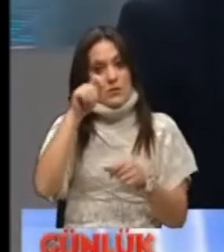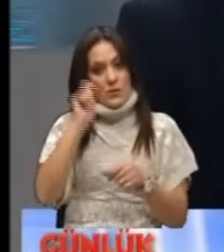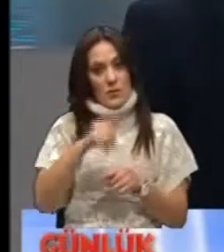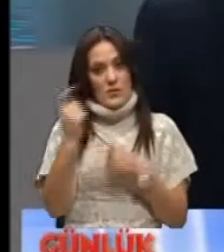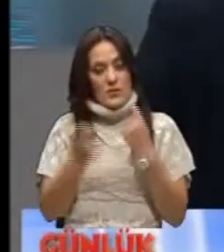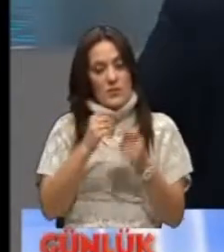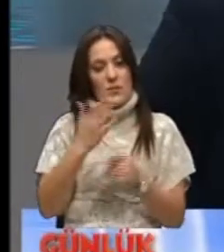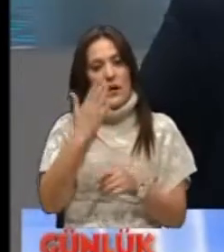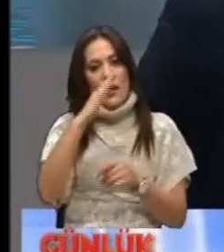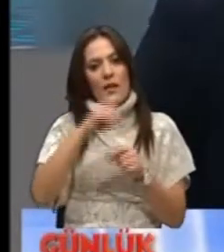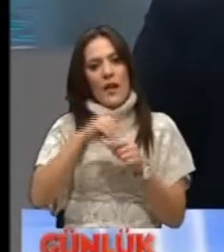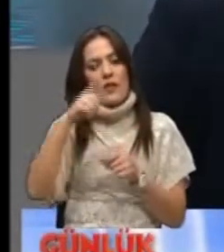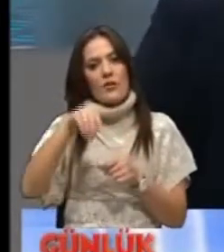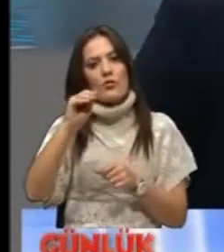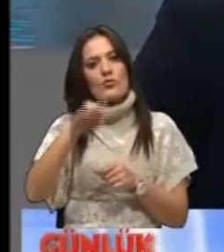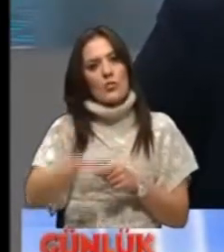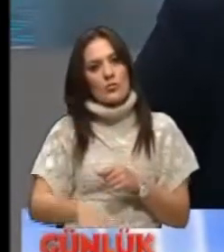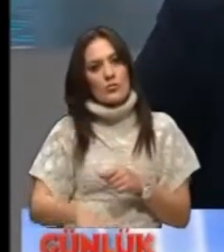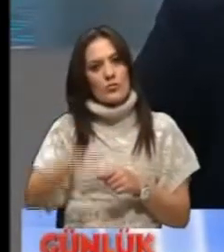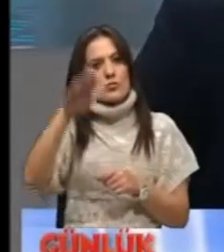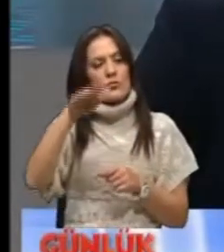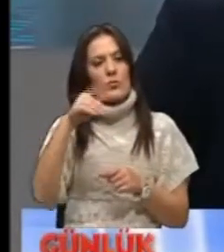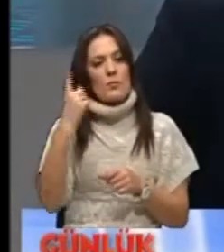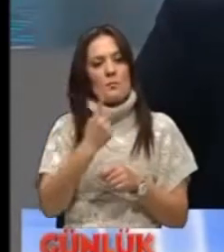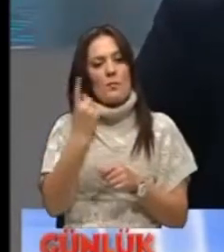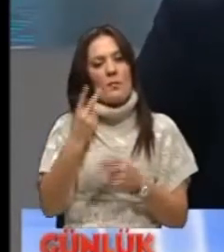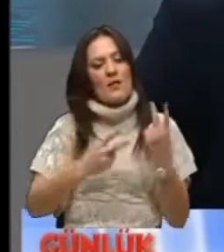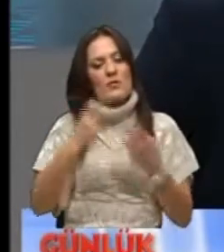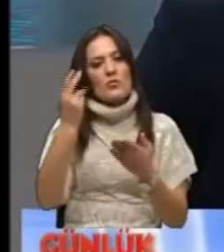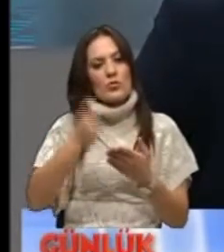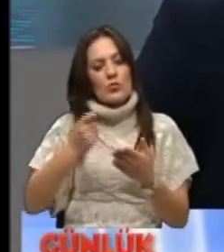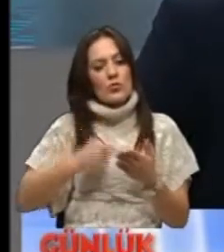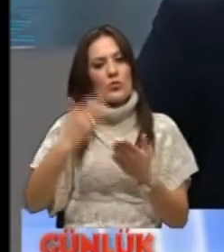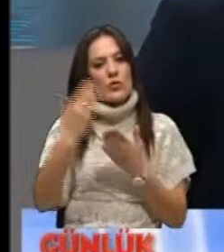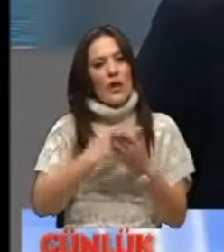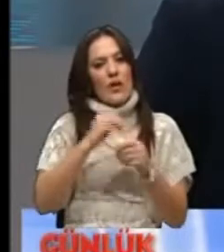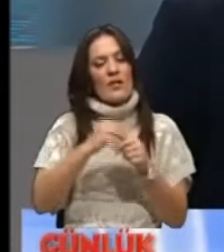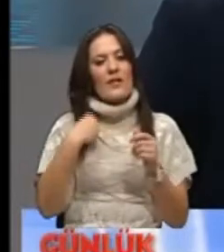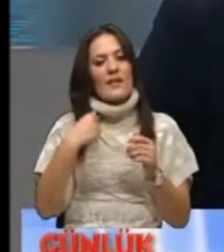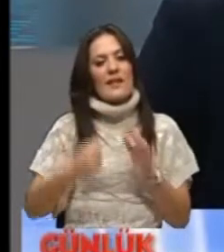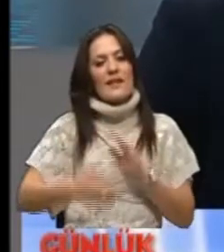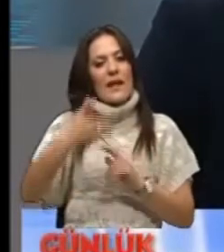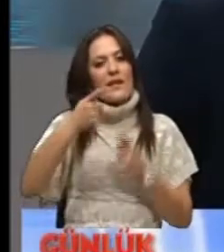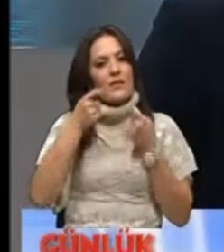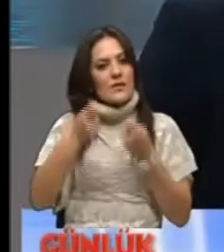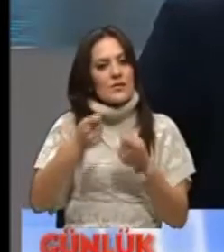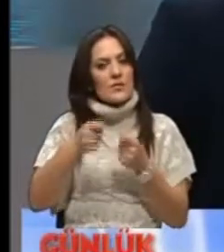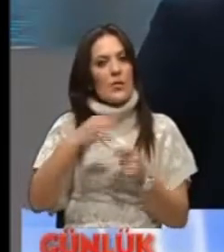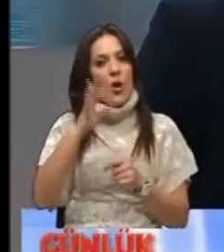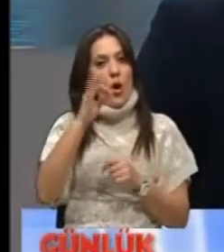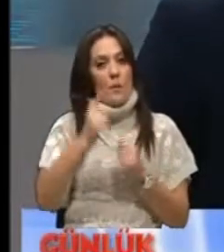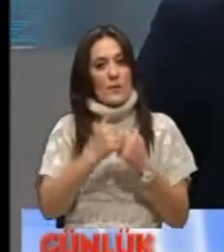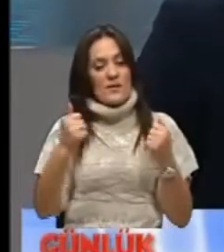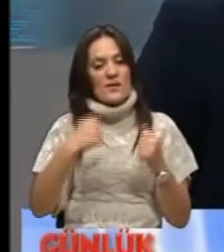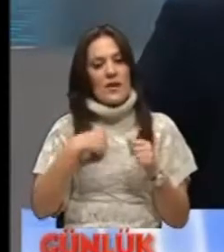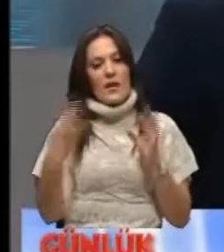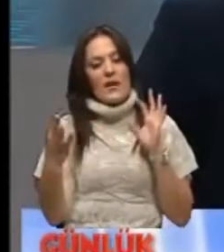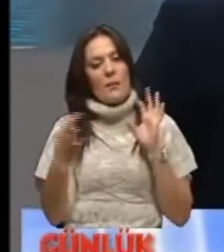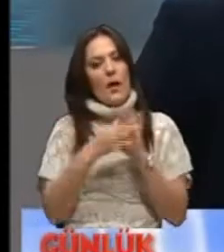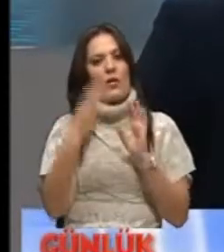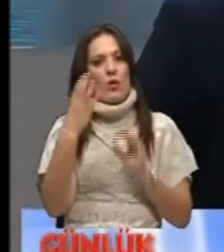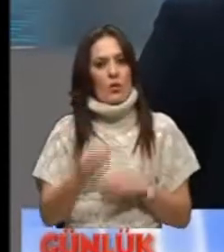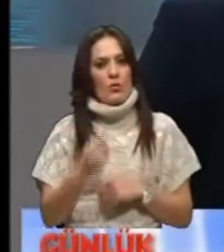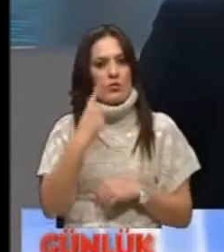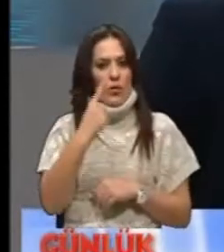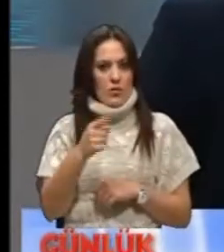yaptığı çalışmalarda genelde çocukluk çağındaki bir takım kuralların, kalıpların ve yetiştirilme biçimlerinin obeziteyle direkt ilişkili